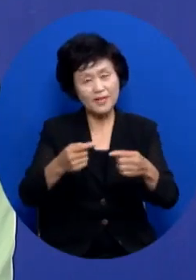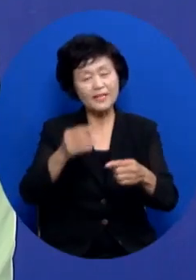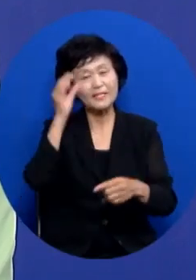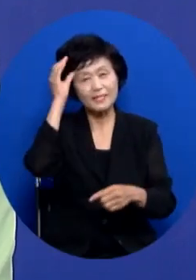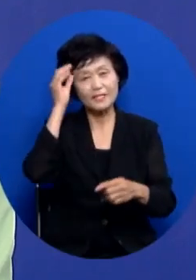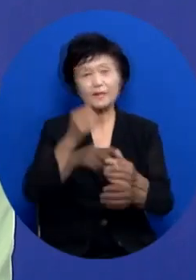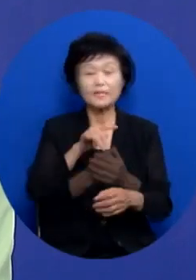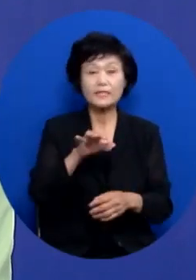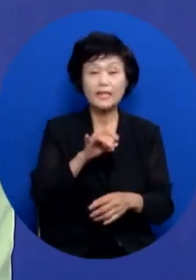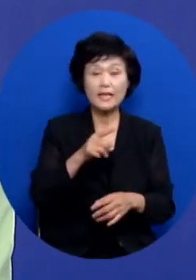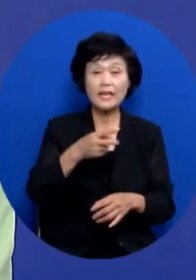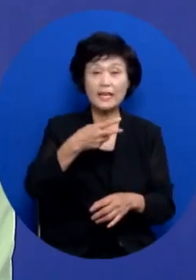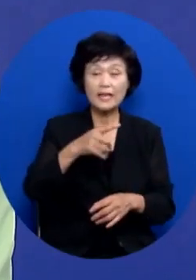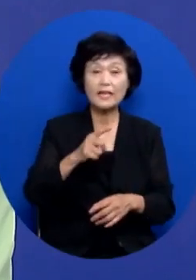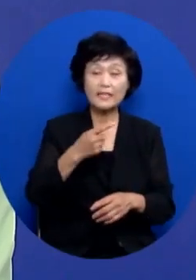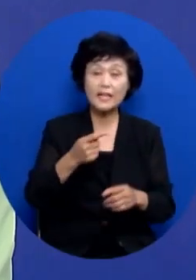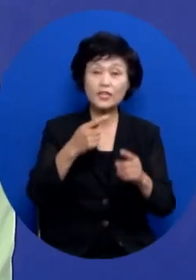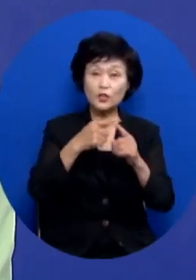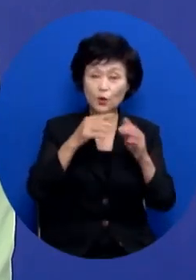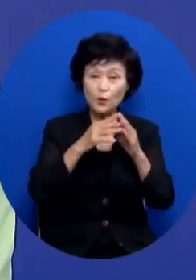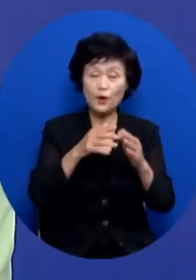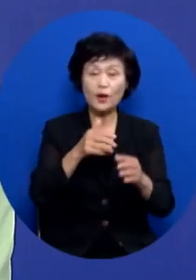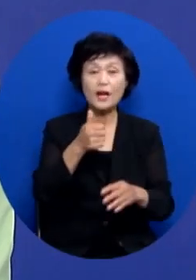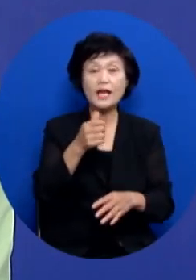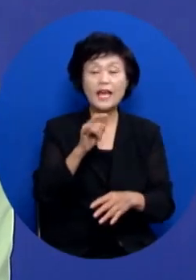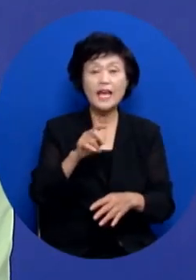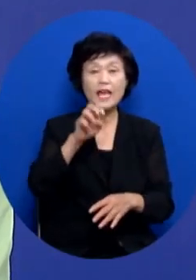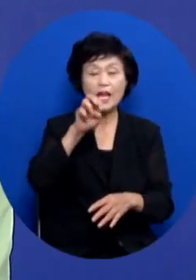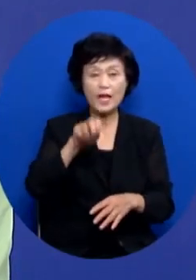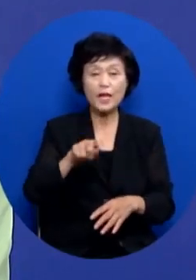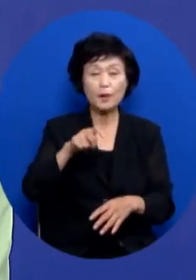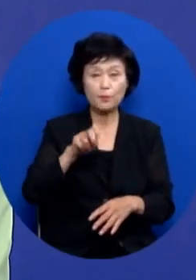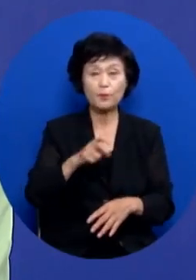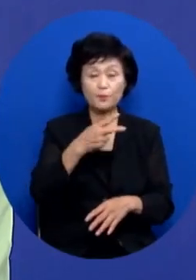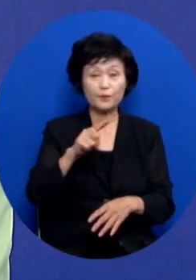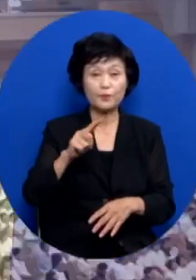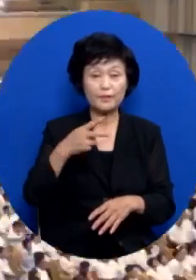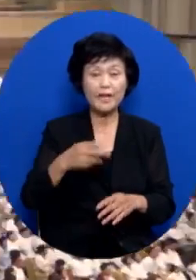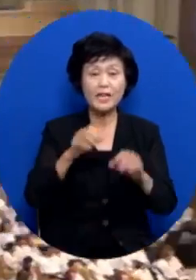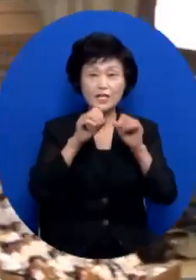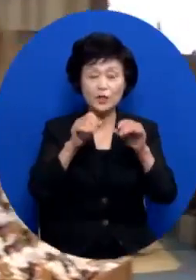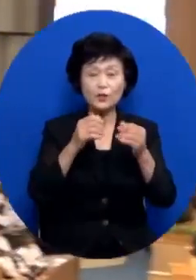사야단 교회가 2023 해품달 전교인 여름 수련회를 성류했습니다.